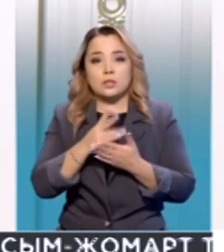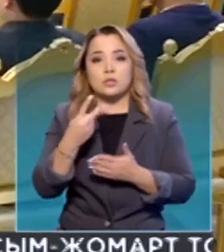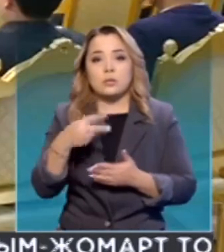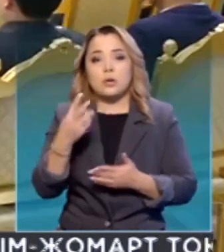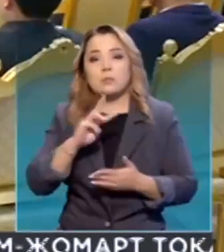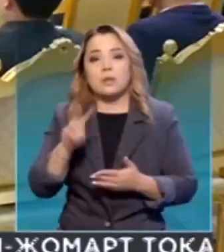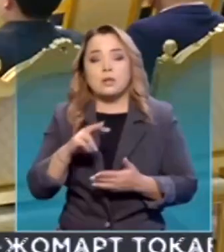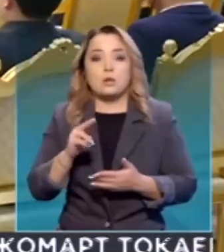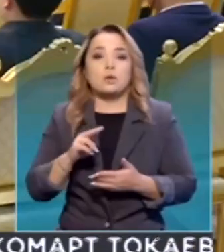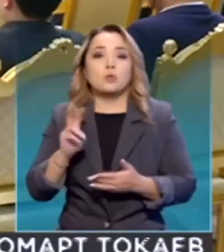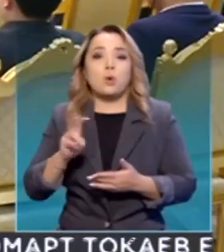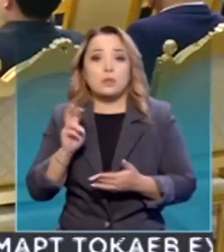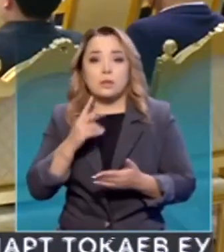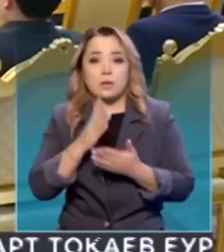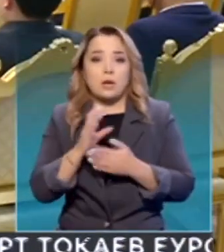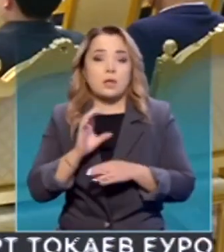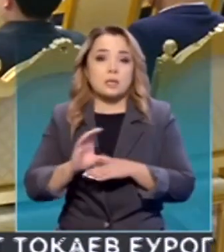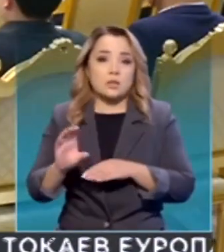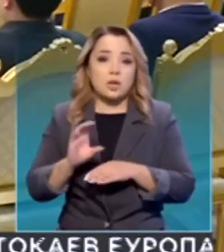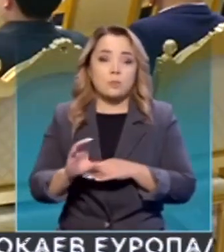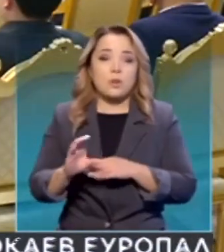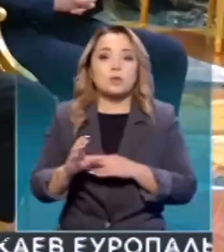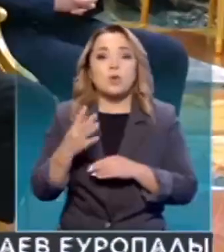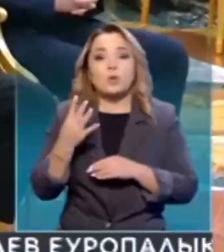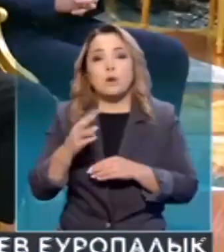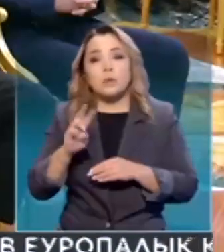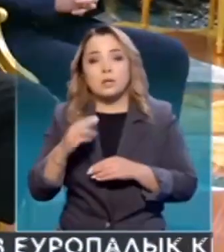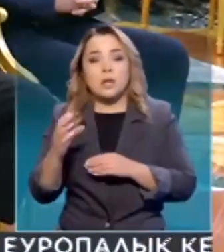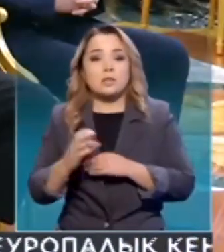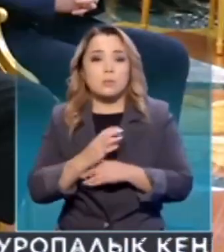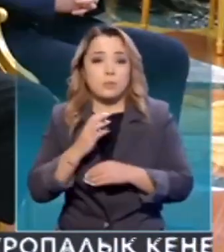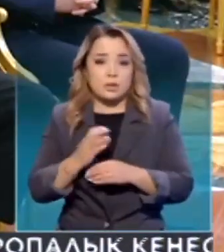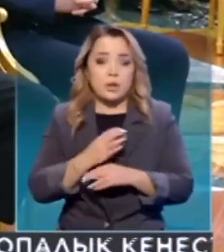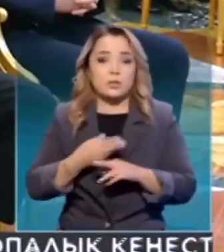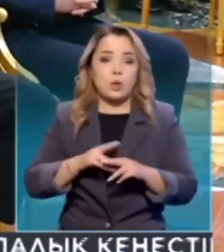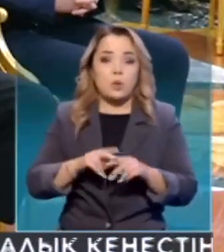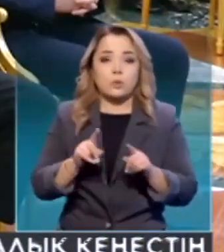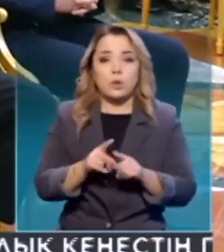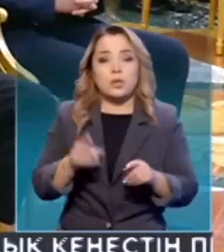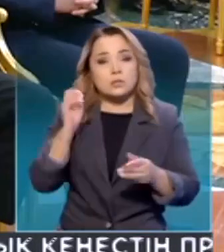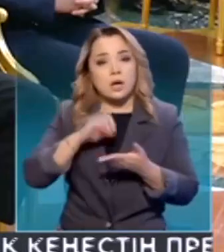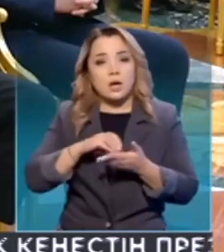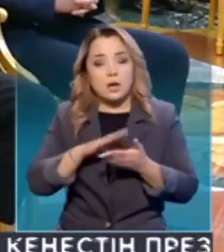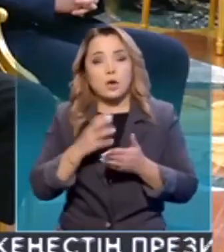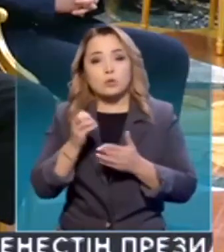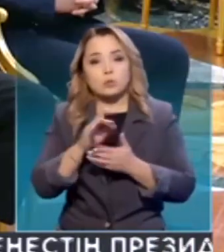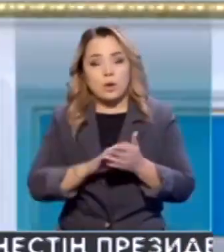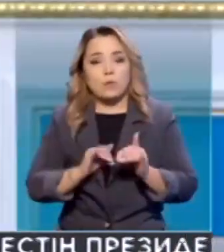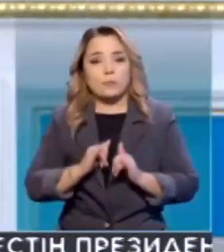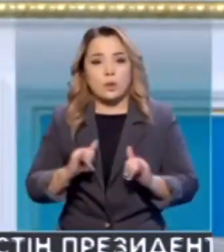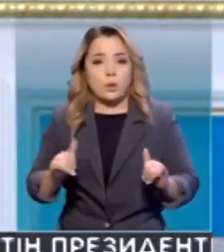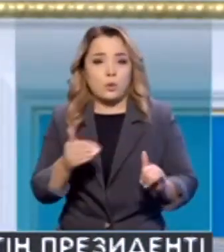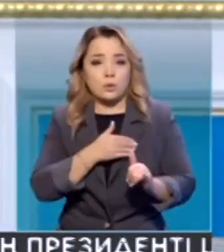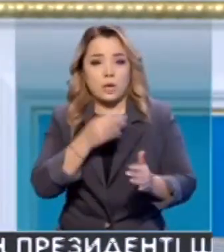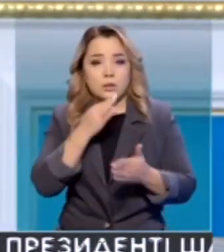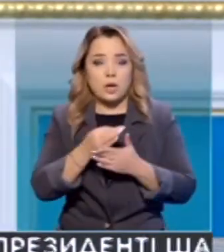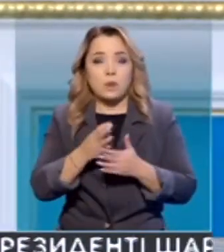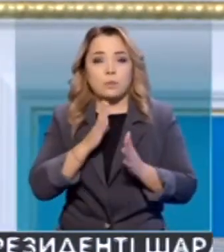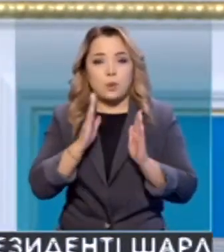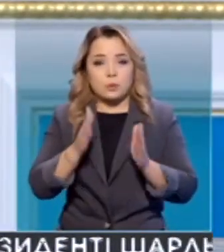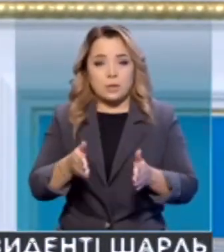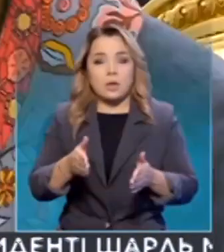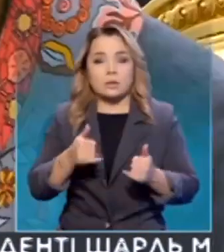миллиард доллары экспорт болса, 4 миллиарды импорт. Тараптар алдағы уақытта бұл санды одан әрі көбейтуге мүдделі. Ол үшін орта дәлі